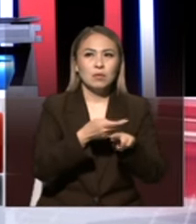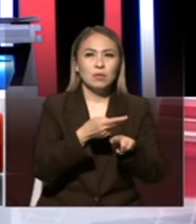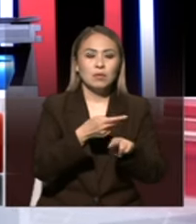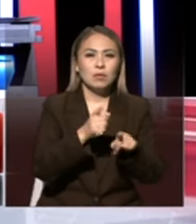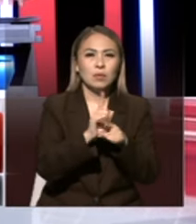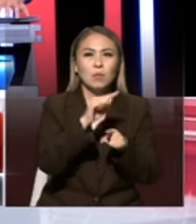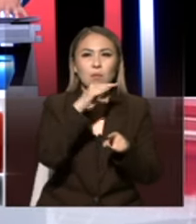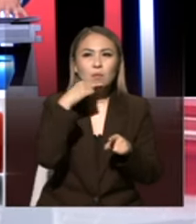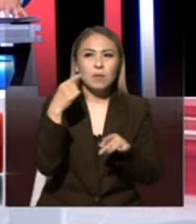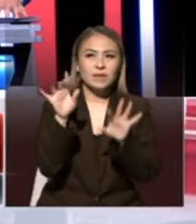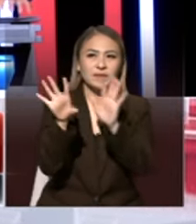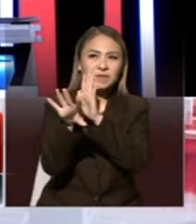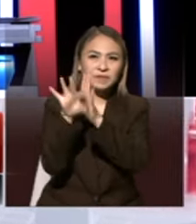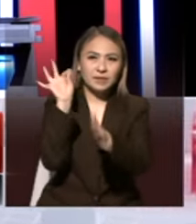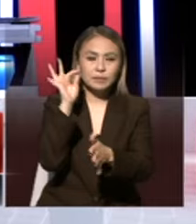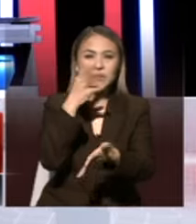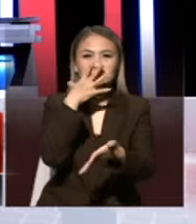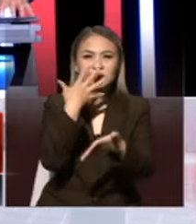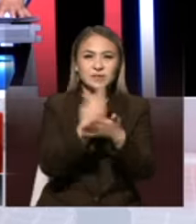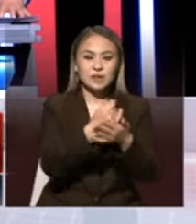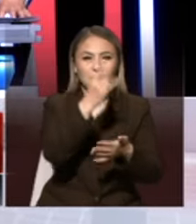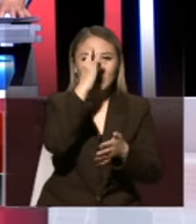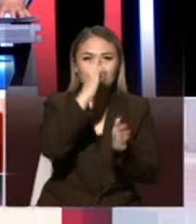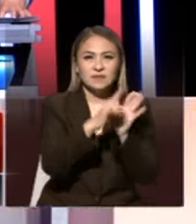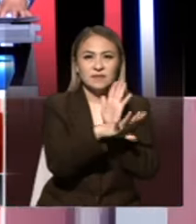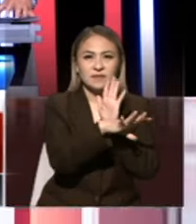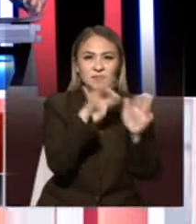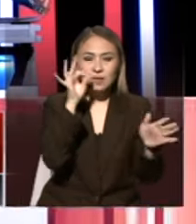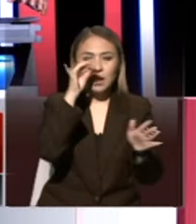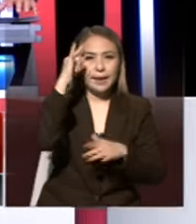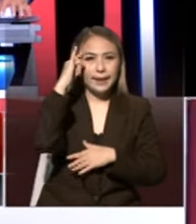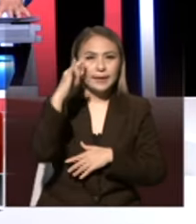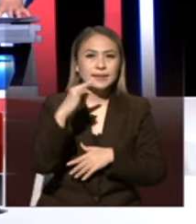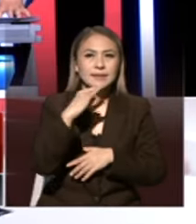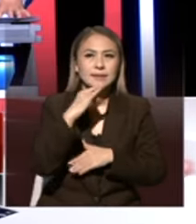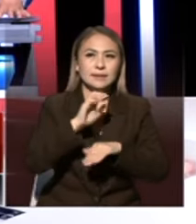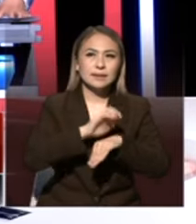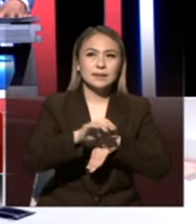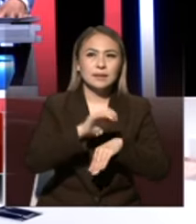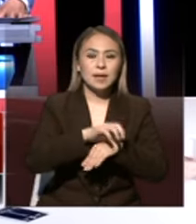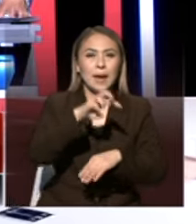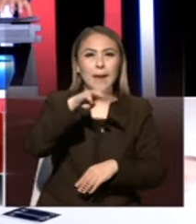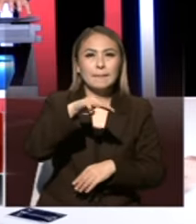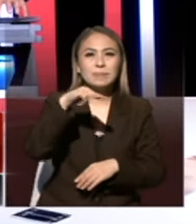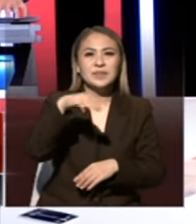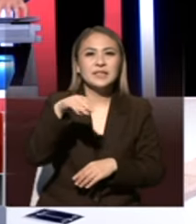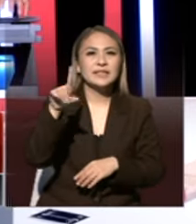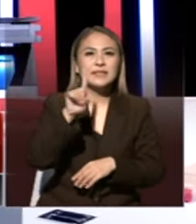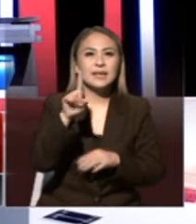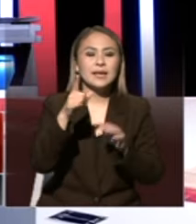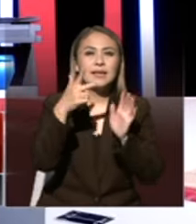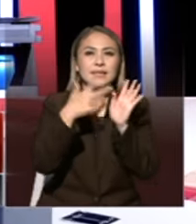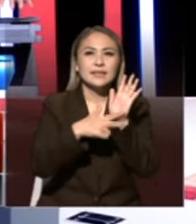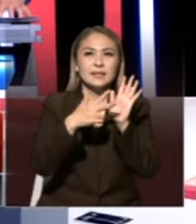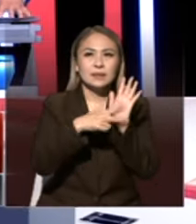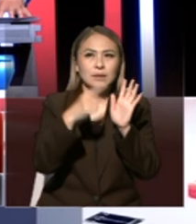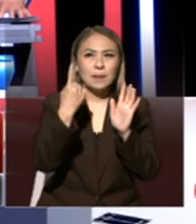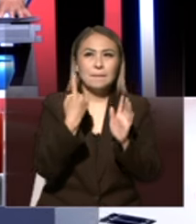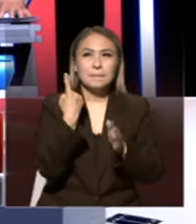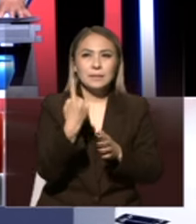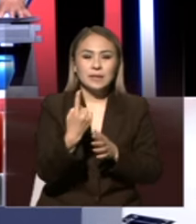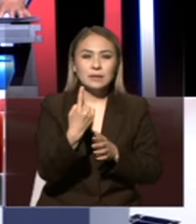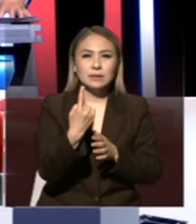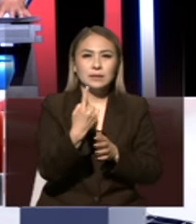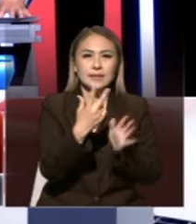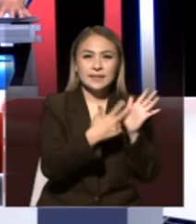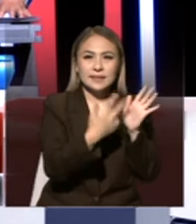сайттарындағы цифрларды алдық, өзіміздегі цифрларды алдық. Қазақстанда шығатын МТЗ-82-де 1, жаңағы Беларусь-82-де 1 деген